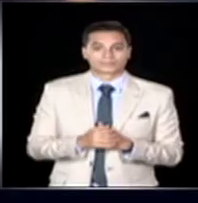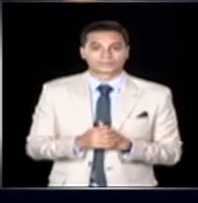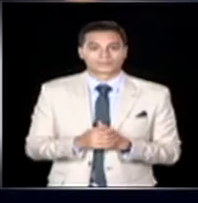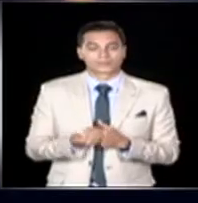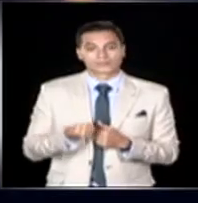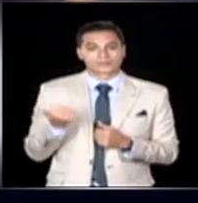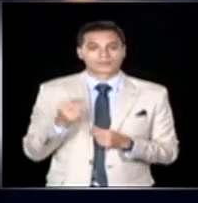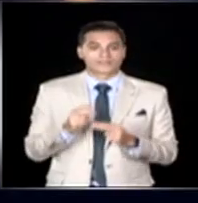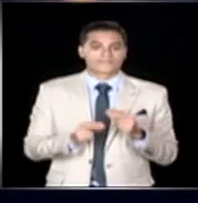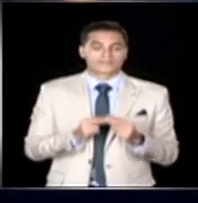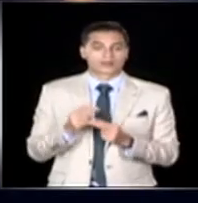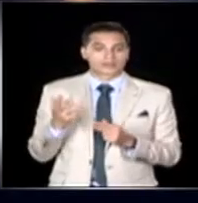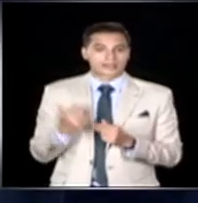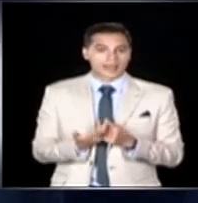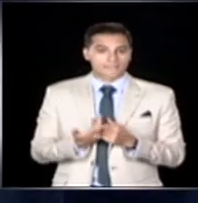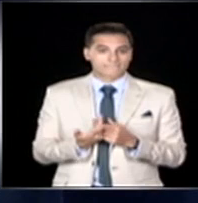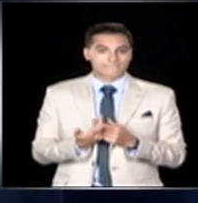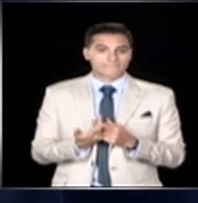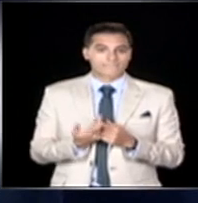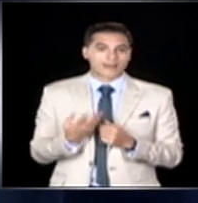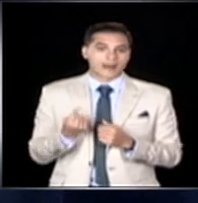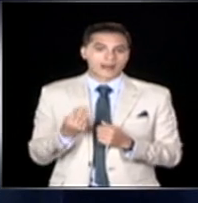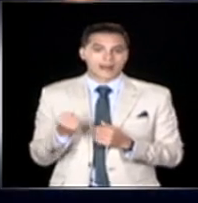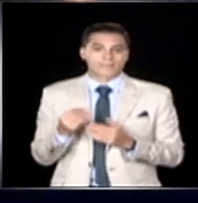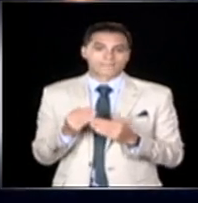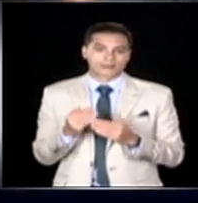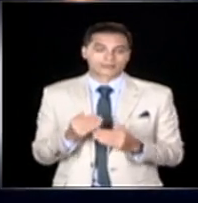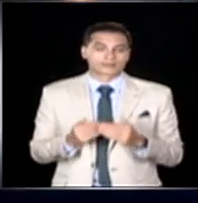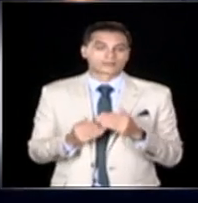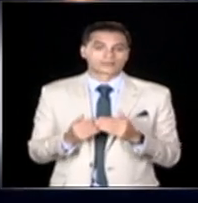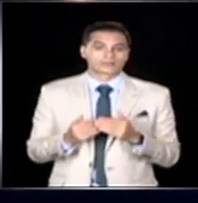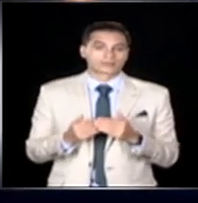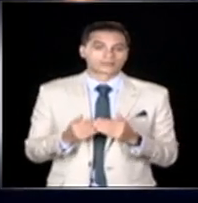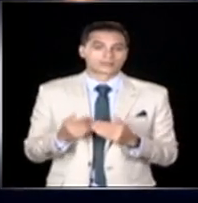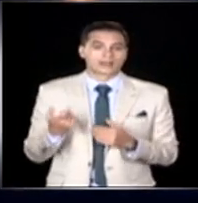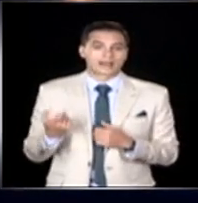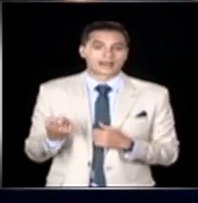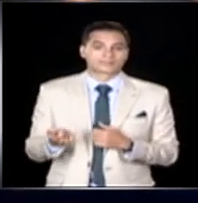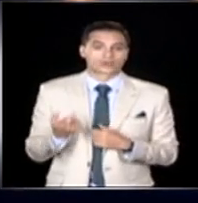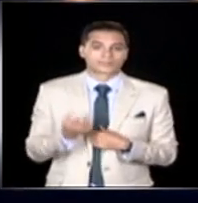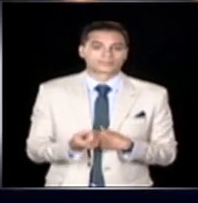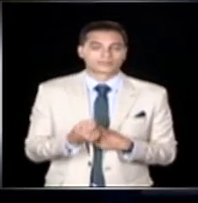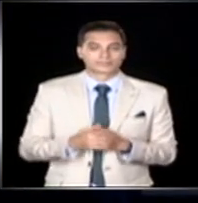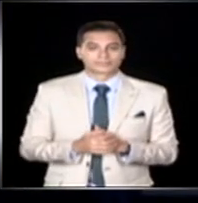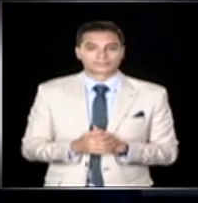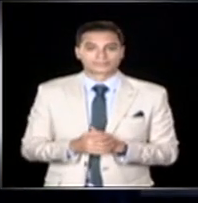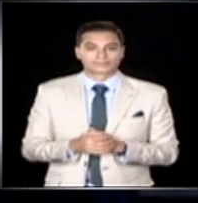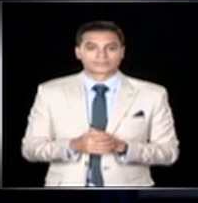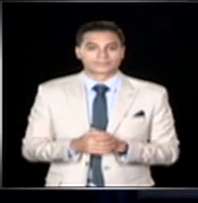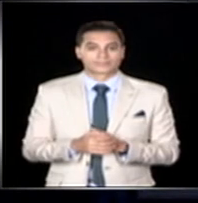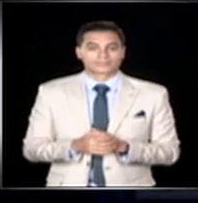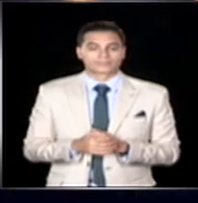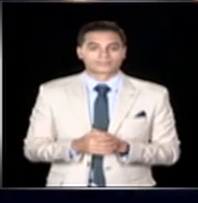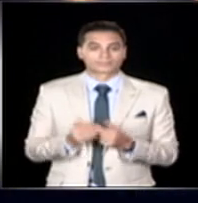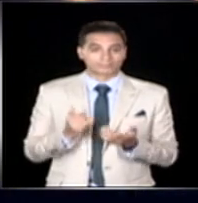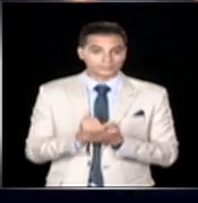95. شوية الفيوم كنتوا كام؟ 40 وثلاث إجابات صح بقيتوا 55.